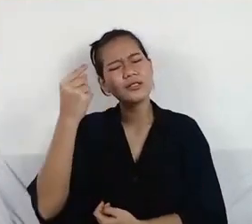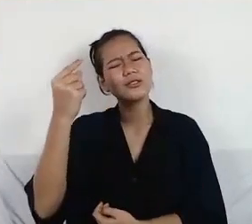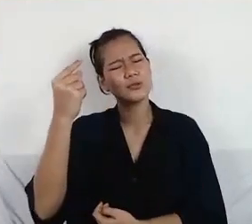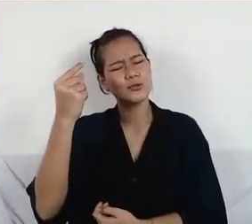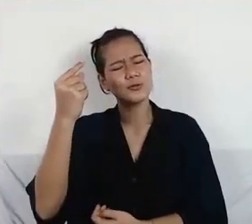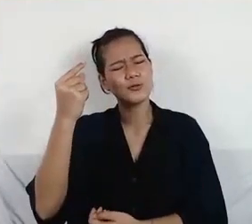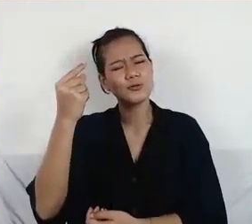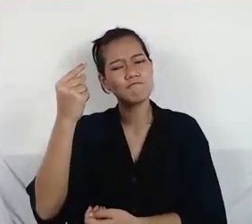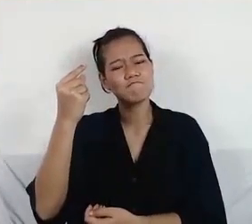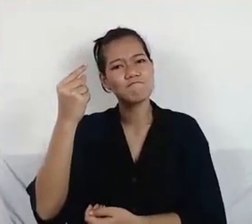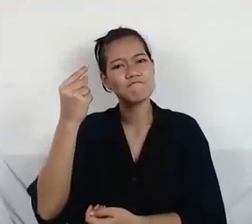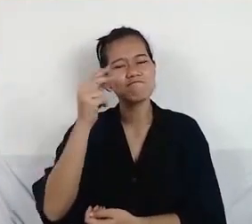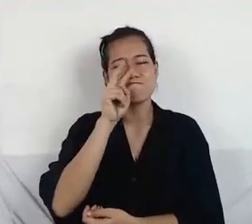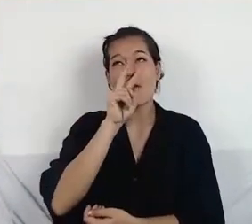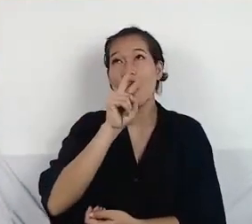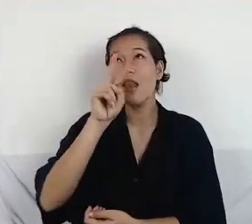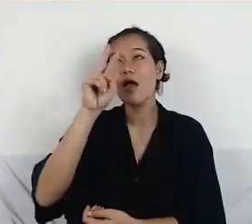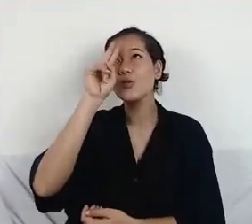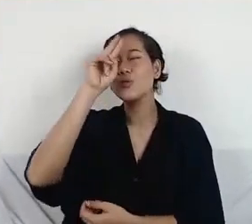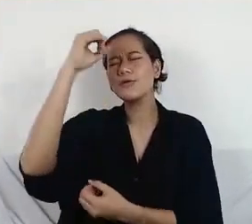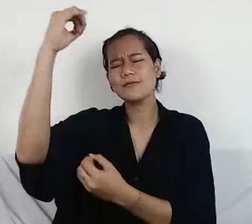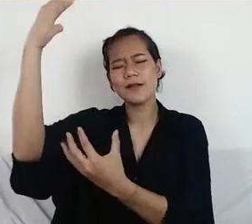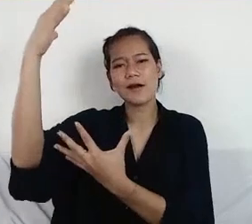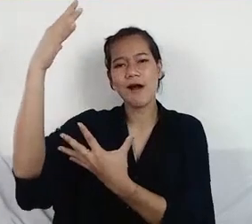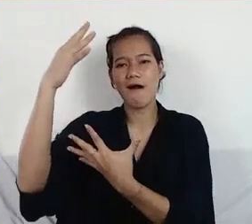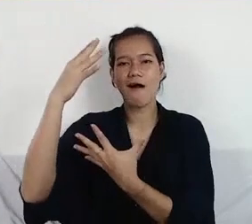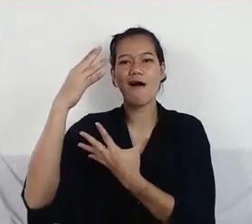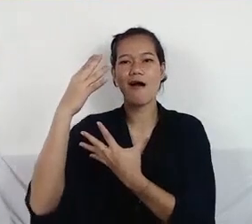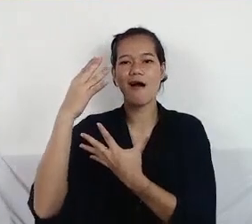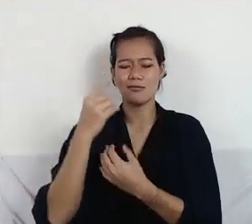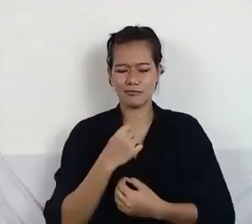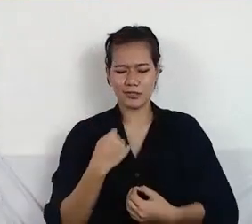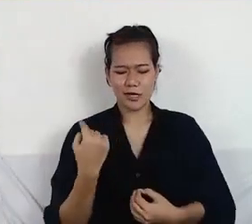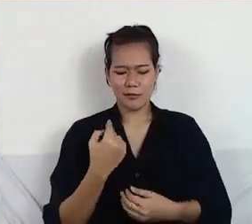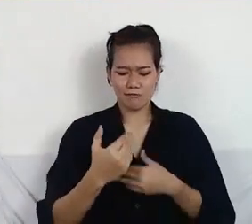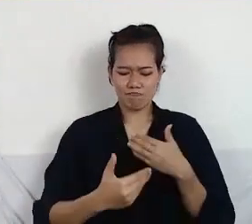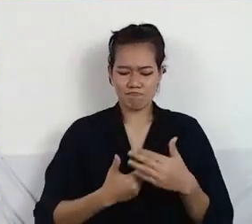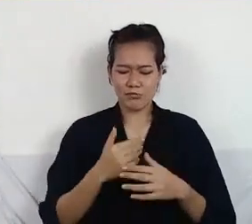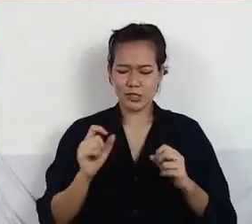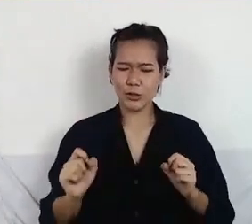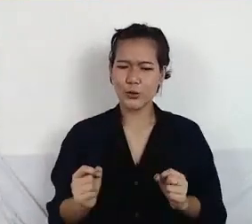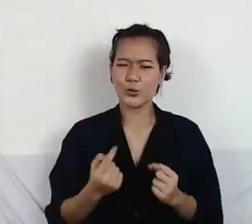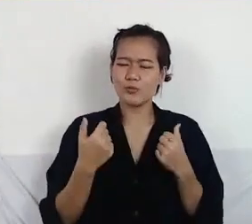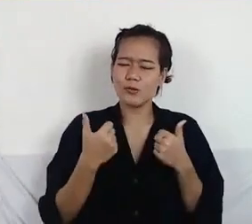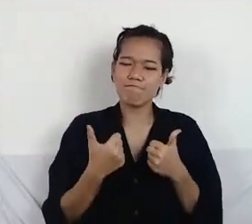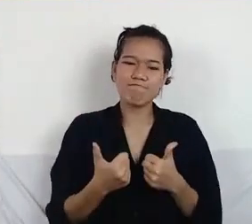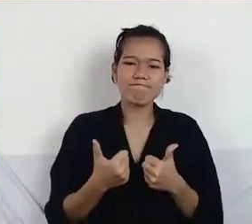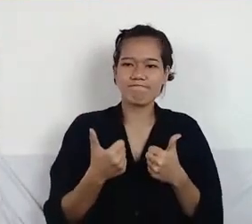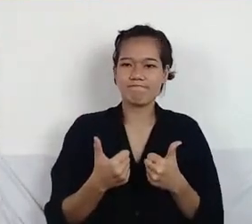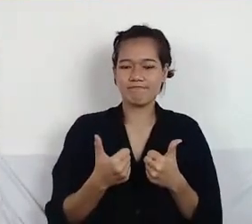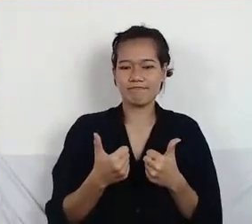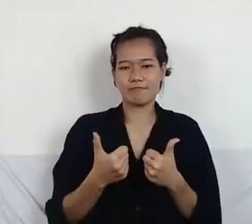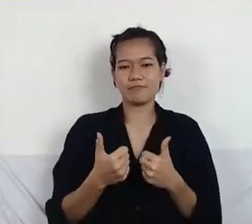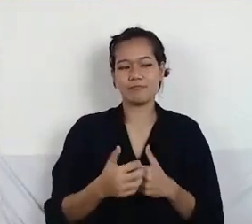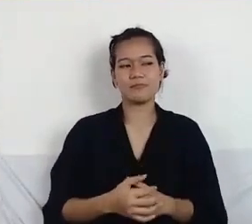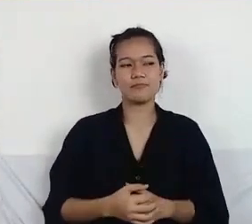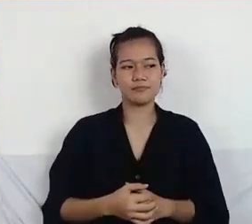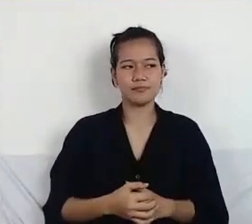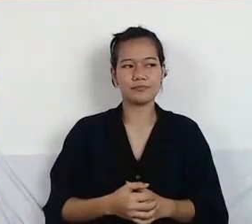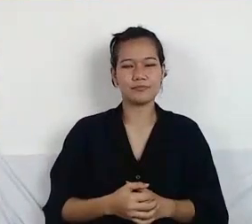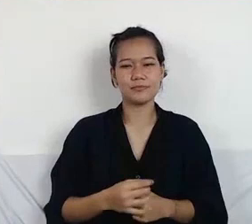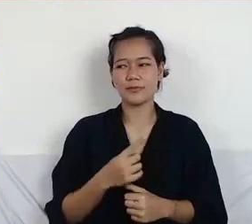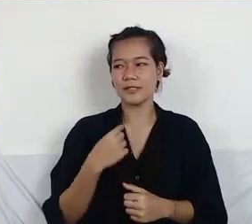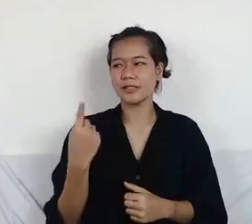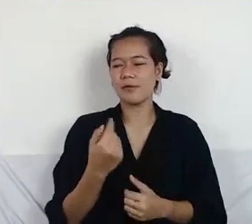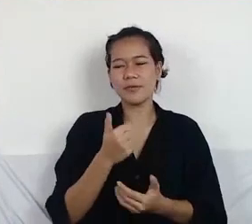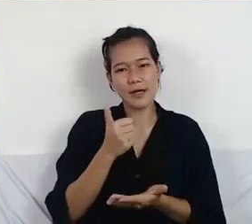dapat melihat terang-Mu itu, sehingga kami mampu menjalani kehidupan kami dengan sebaik-baiknya. Kami